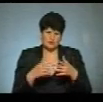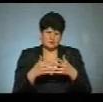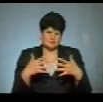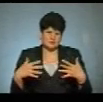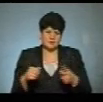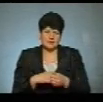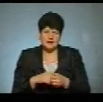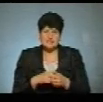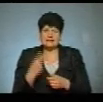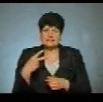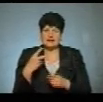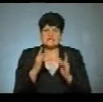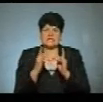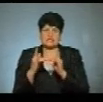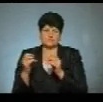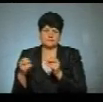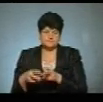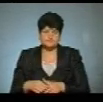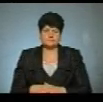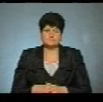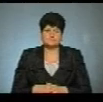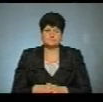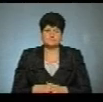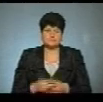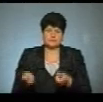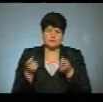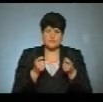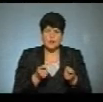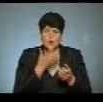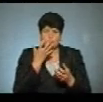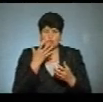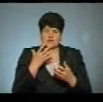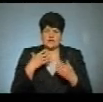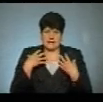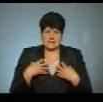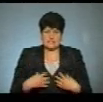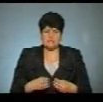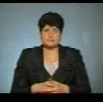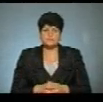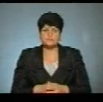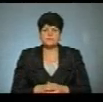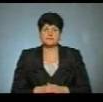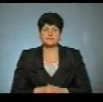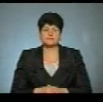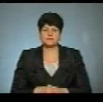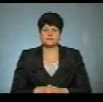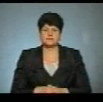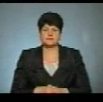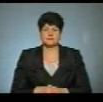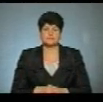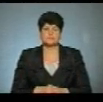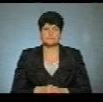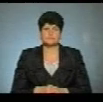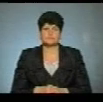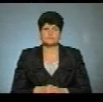матеріалу, 20 функціональних ліжок. У нас приїхали обігрівачі для тіла під час операції. Ірина Терлюк, Володимир Заболотний. Новини на